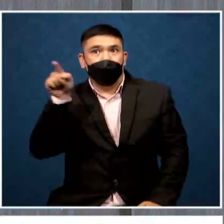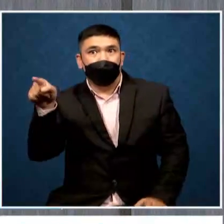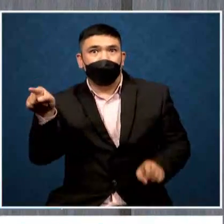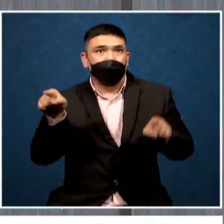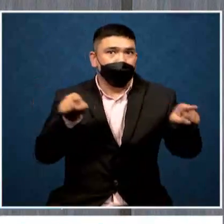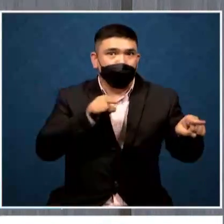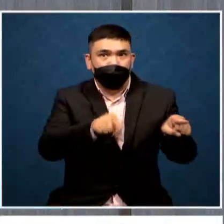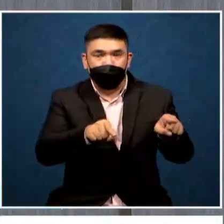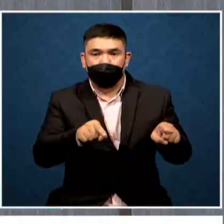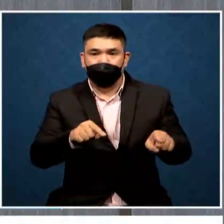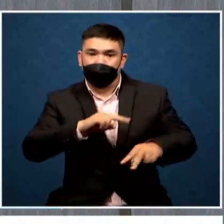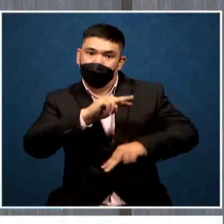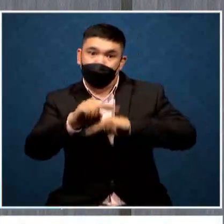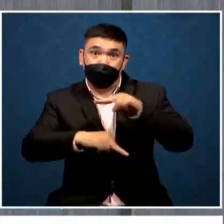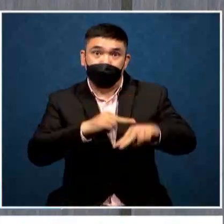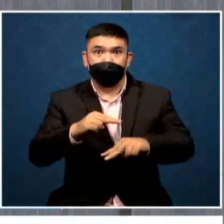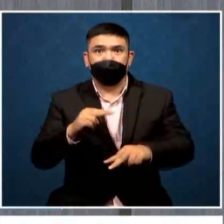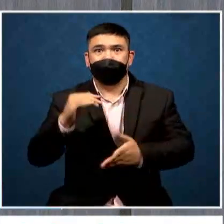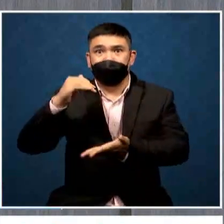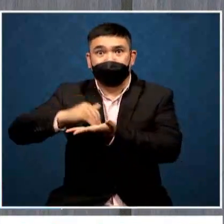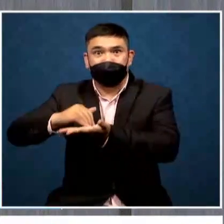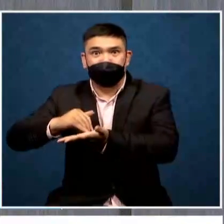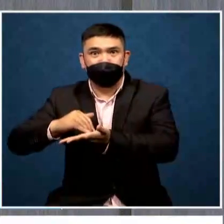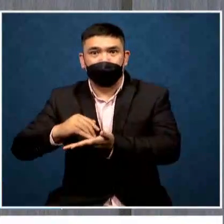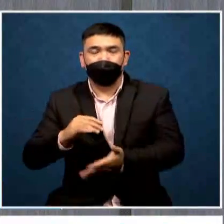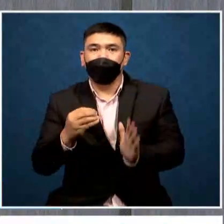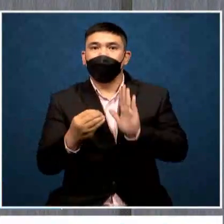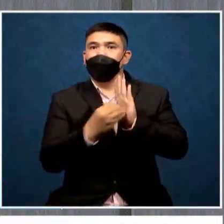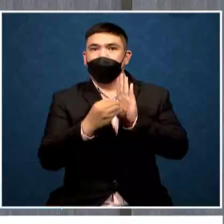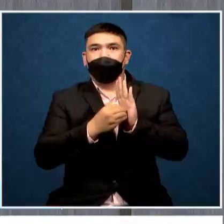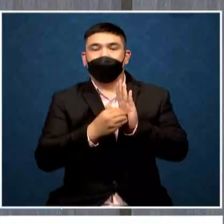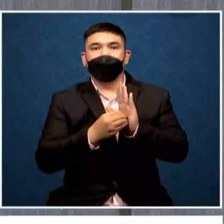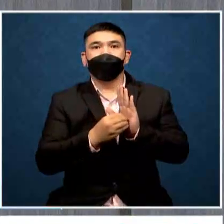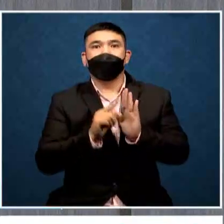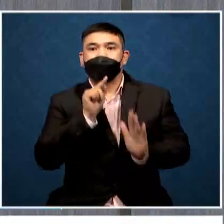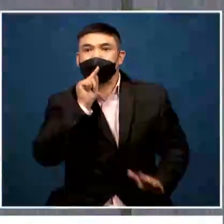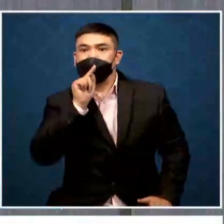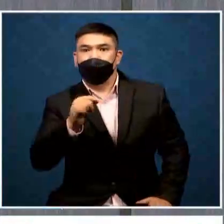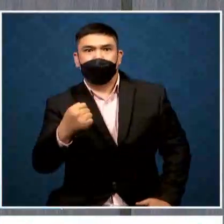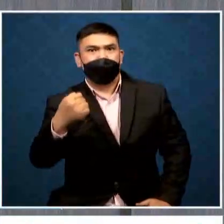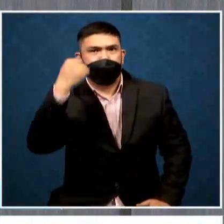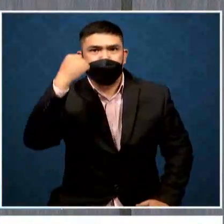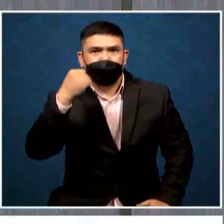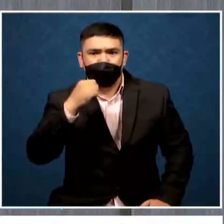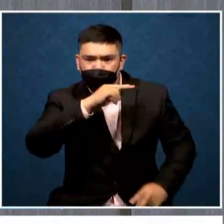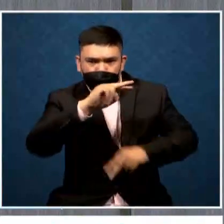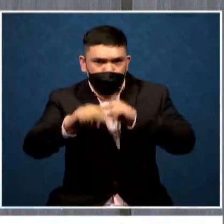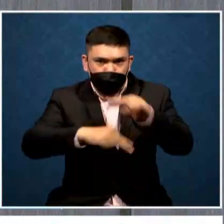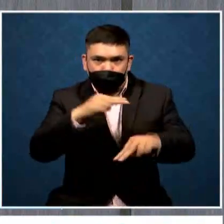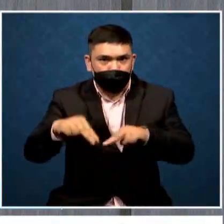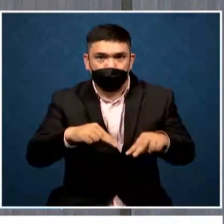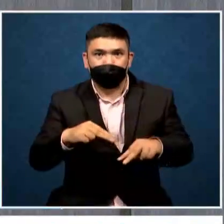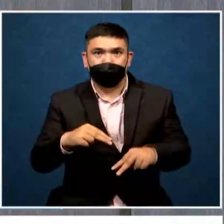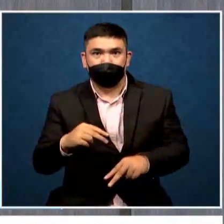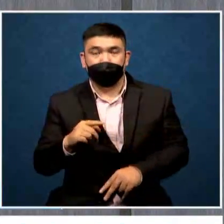มีการตรวจผับตรวจบาร์กันอย่างกรุงเทพมหานครนี้ก็สั่งตรวจอย่างที่ผมกราบเรียนแล้ว